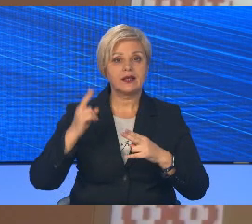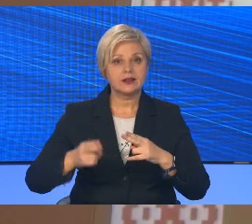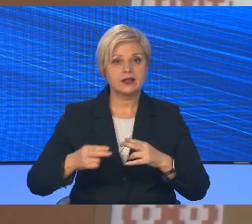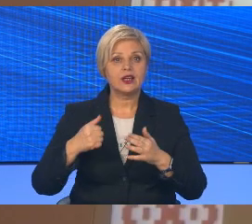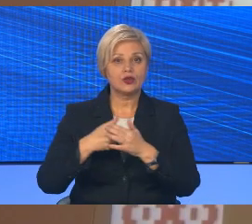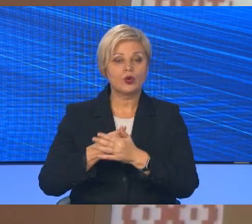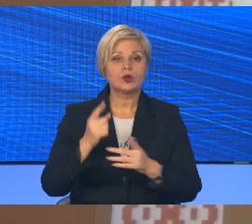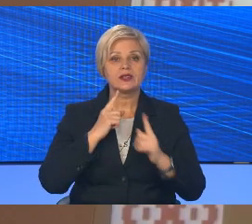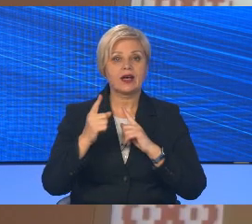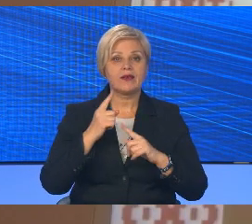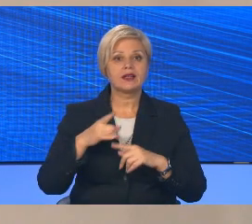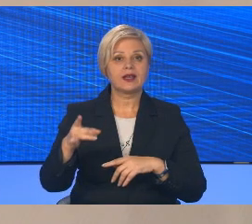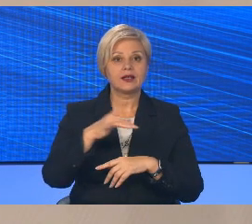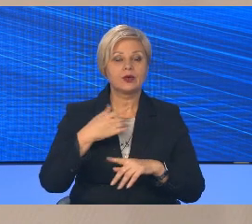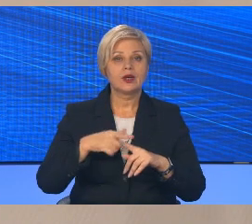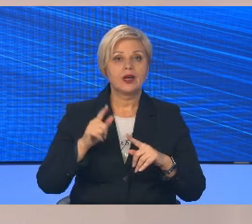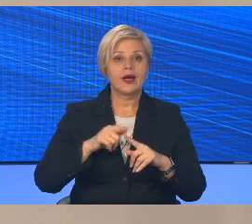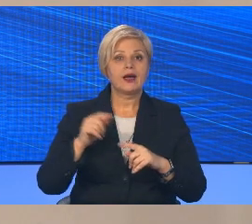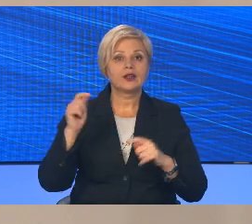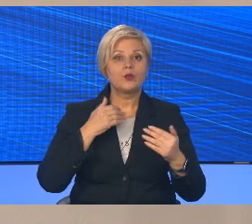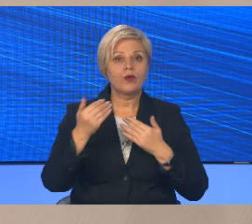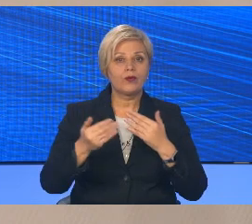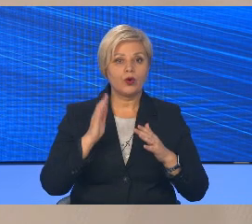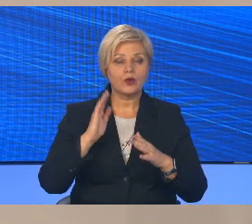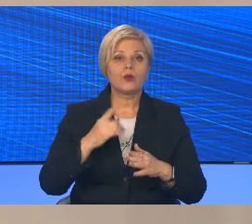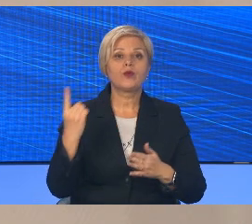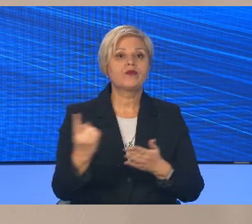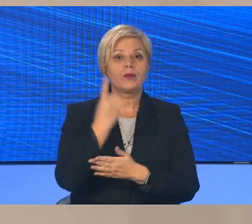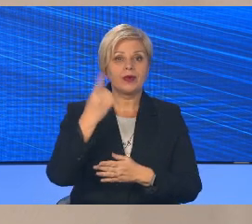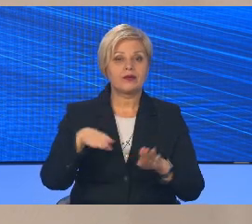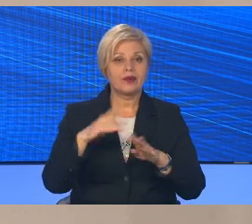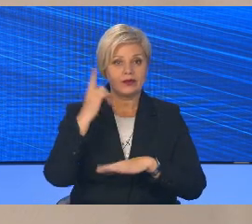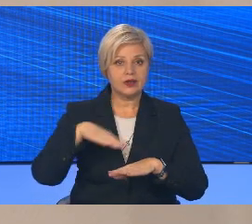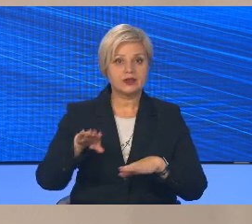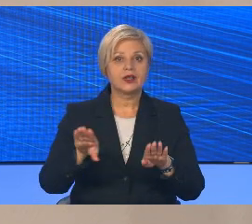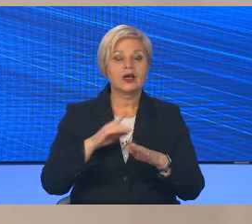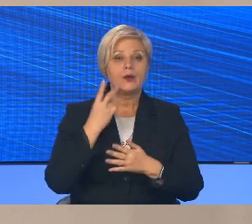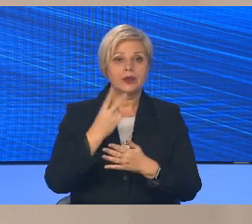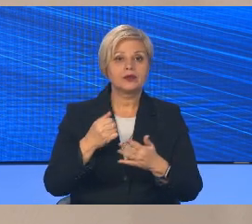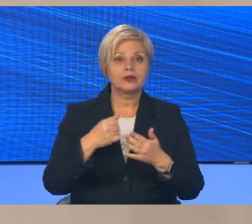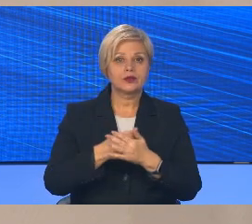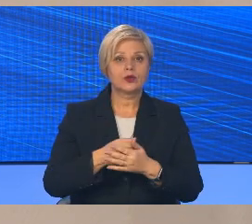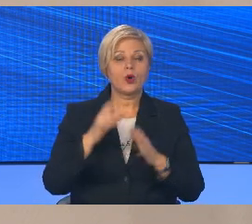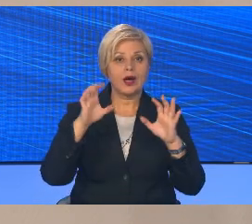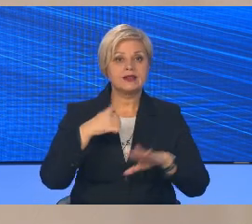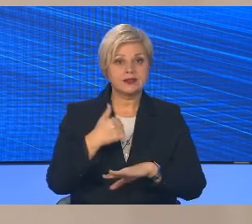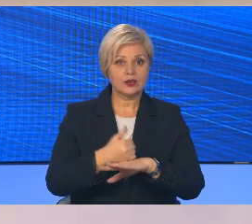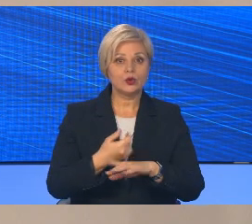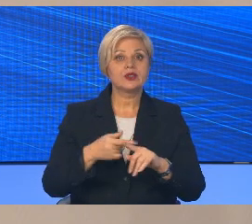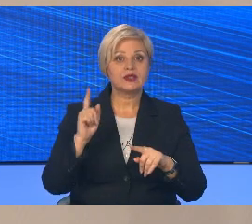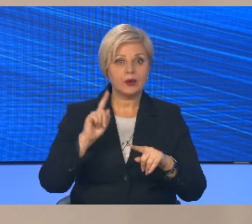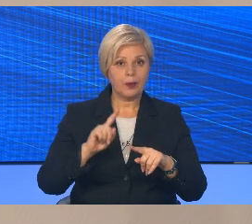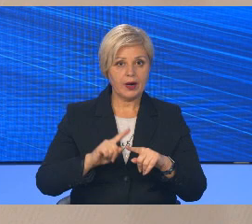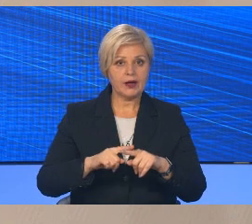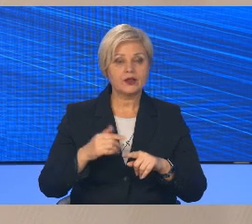Советом Республики. Такая форма будет проводиться впервые в нашей стране, это тоже предусмотрено было Конституцией. Поэтому, конечно,